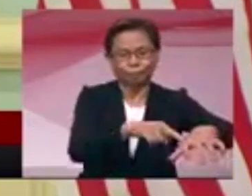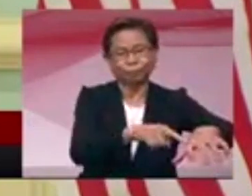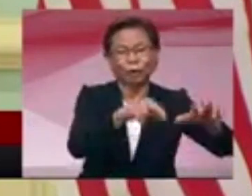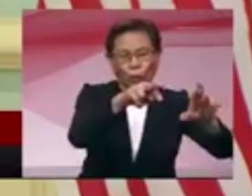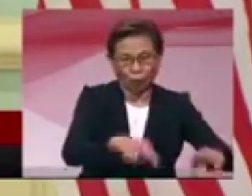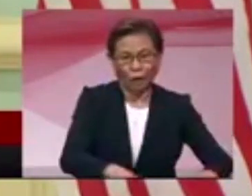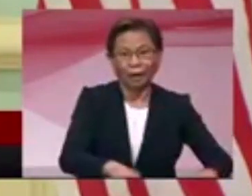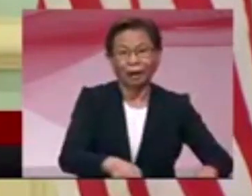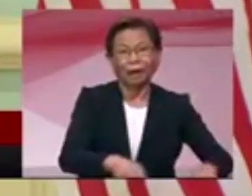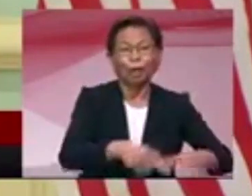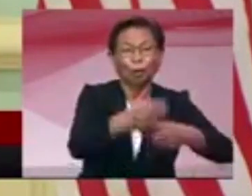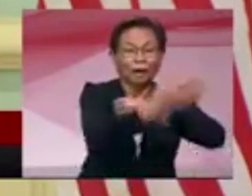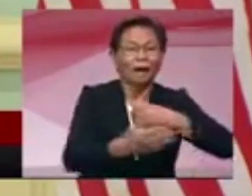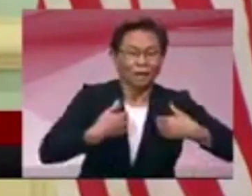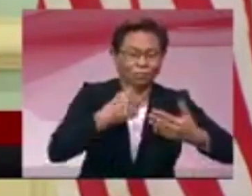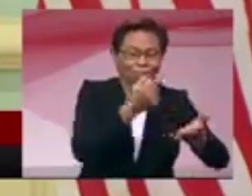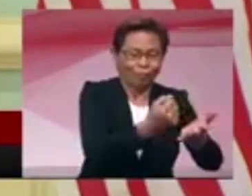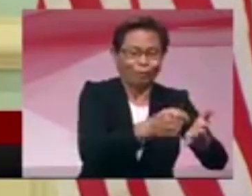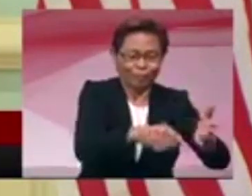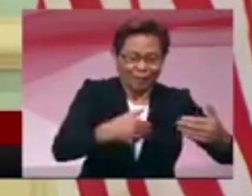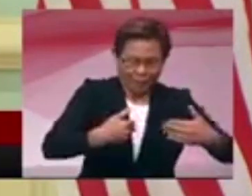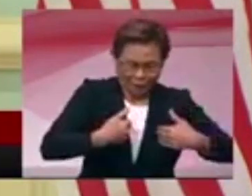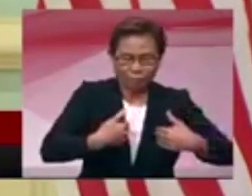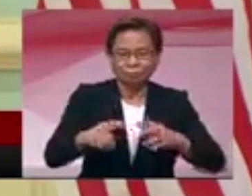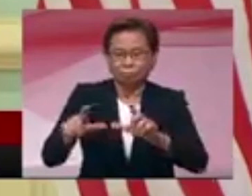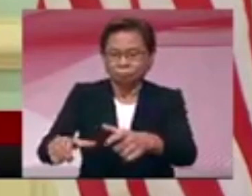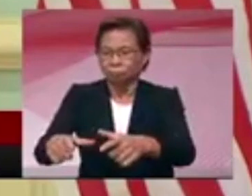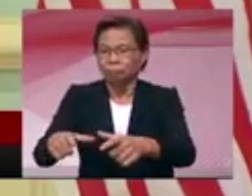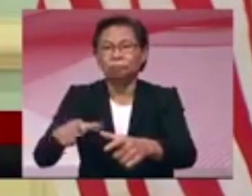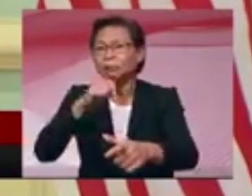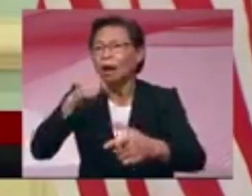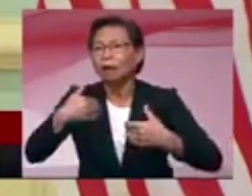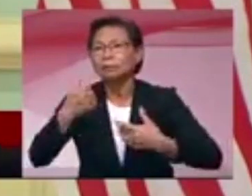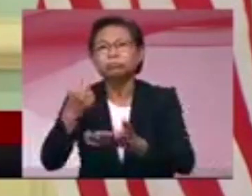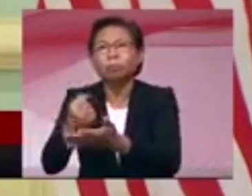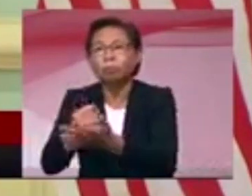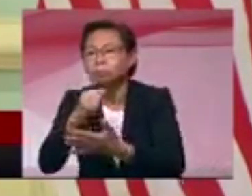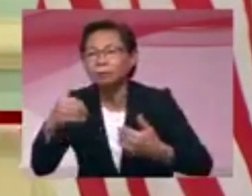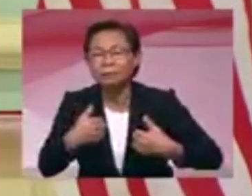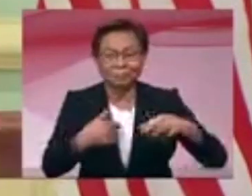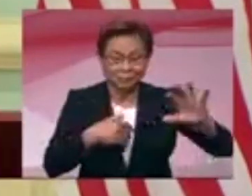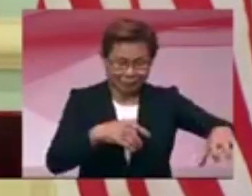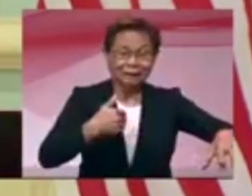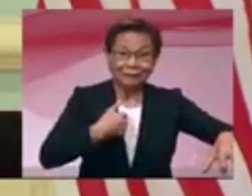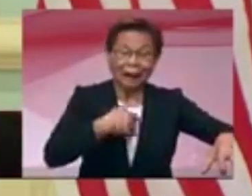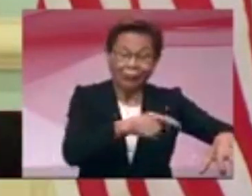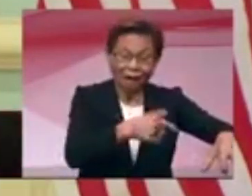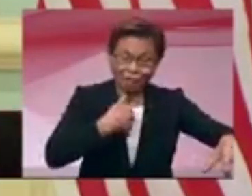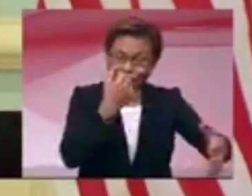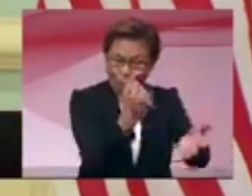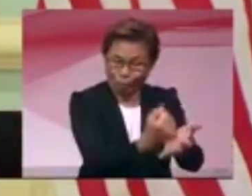warga asing yang mempunyai dokumen. Warga asing yang mempunyai dokumen ini,